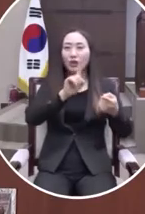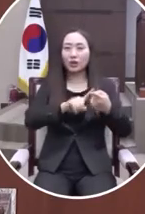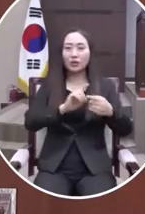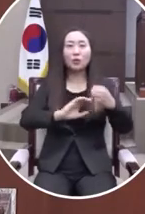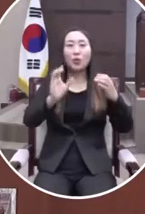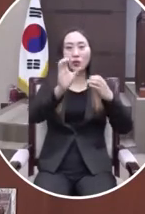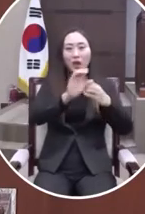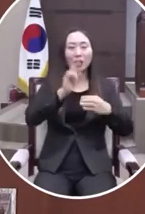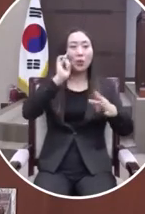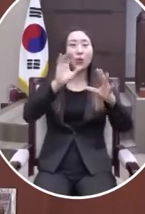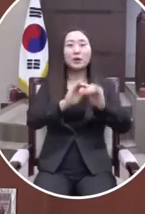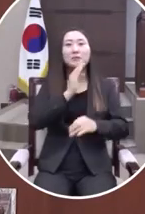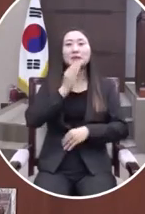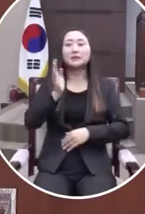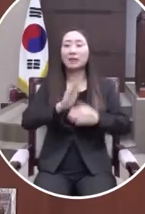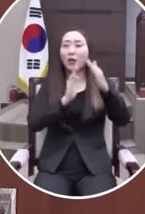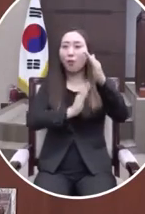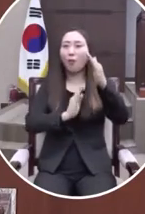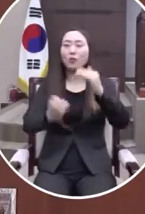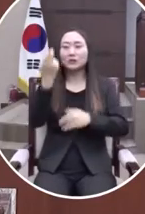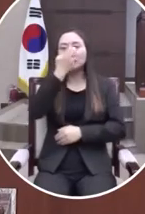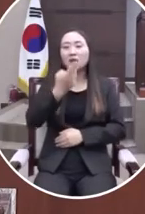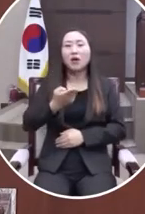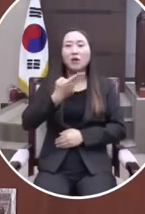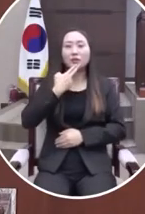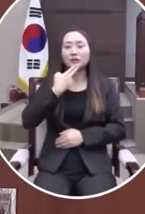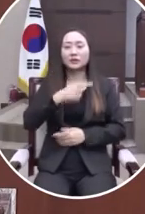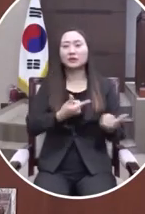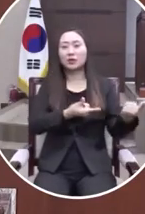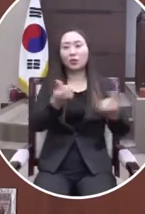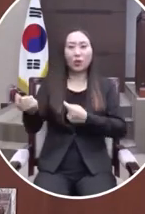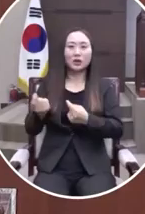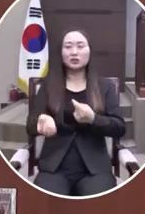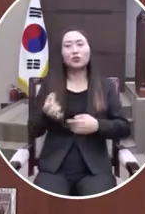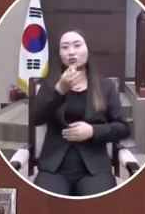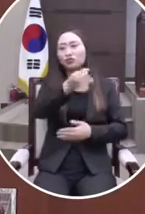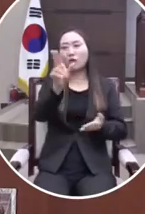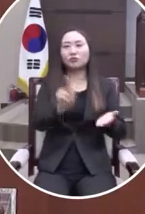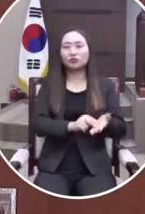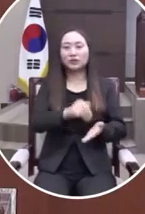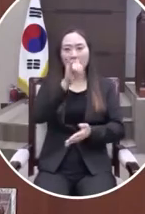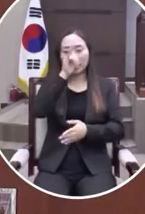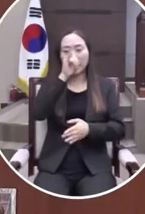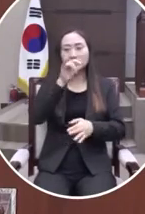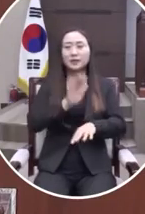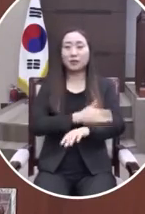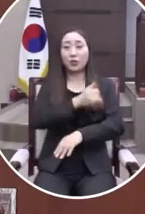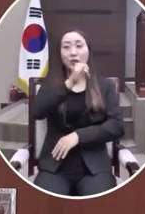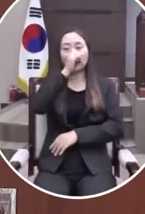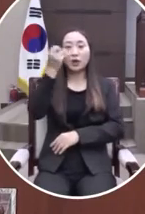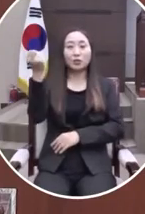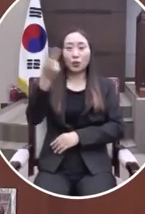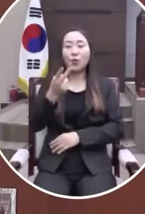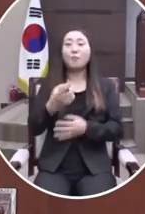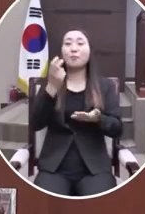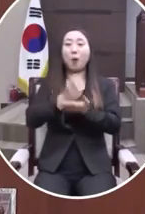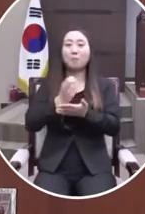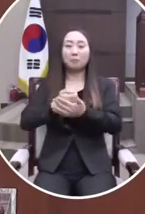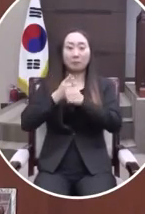대해서 동의한다. 공적 심사 없이 일률적으로 포상금을 편성하는 것은 잘못된 관행이다. 조례의